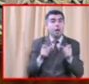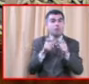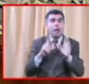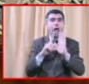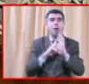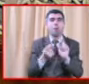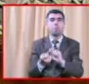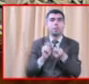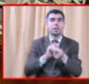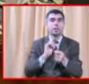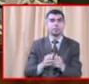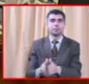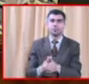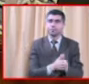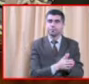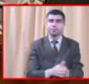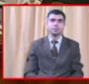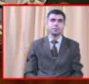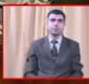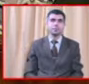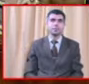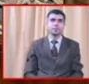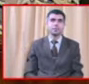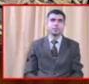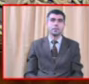تعقيب لأحد السادة النواب، تفضل.